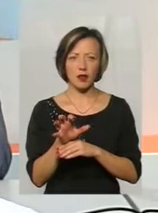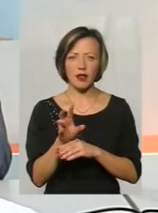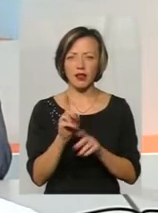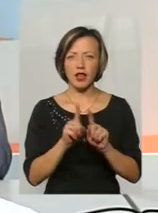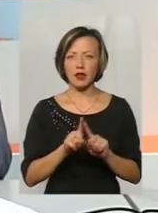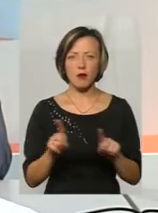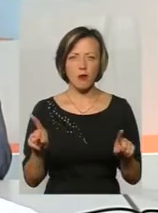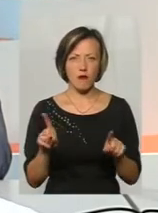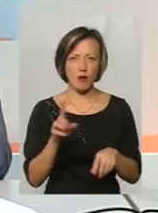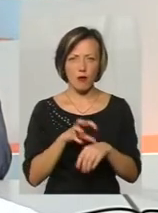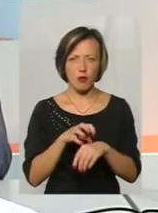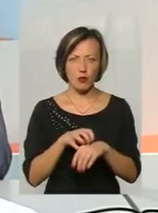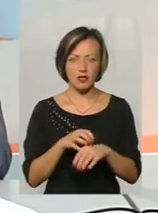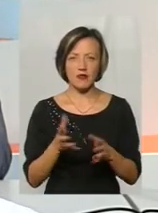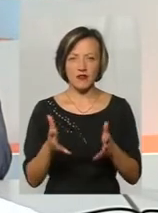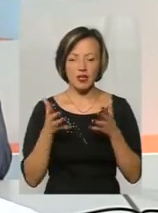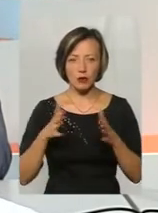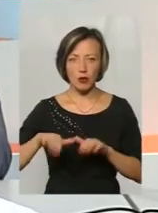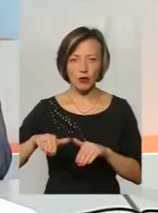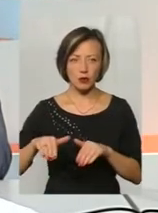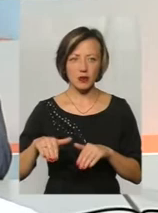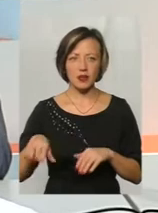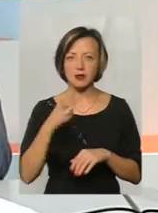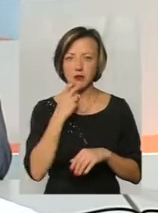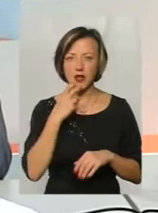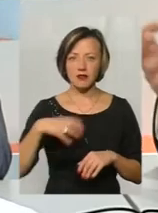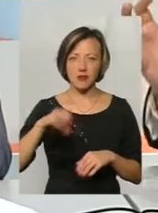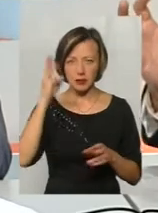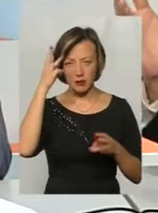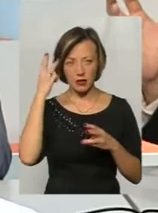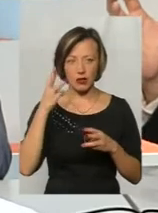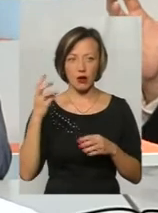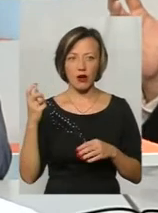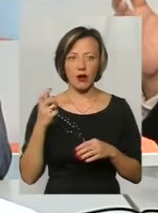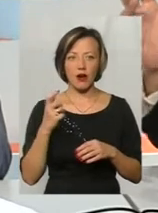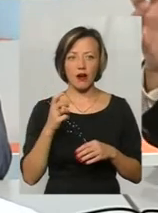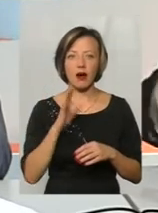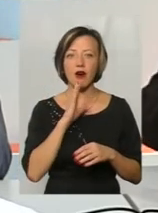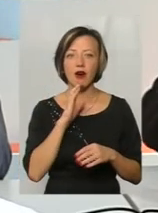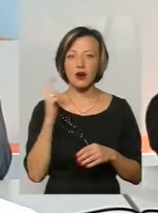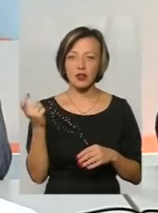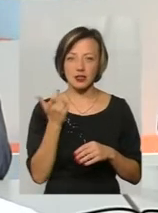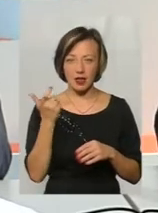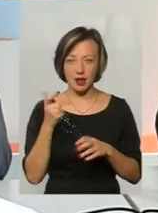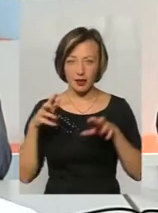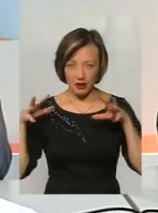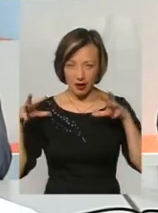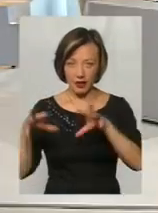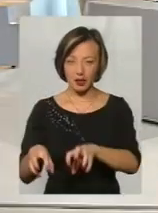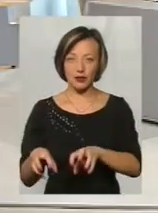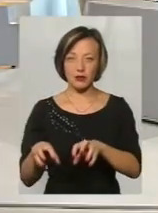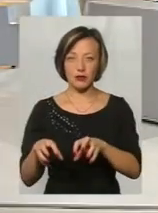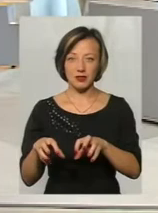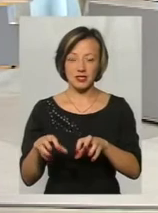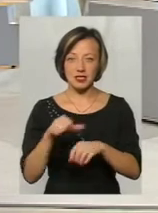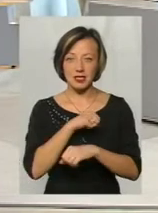нетипові покуси. Як потім вияснилось, звісно, сміявся весь Хмельницький, оказалось, що хазяйка цієї собаки кинулась в гущу